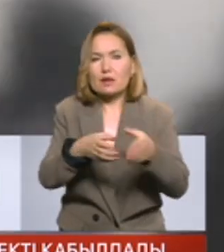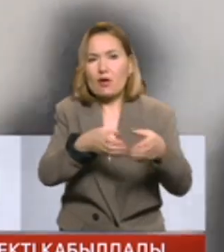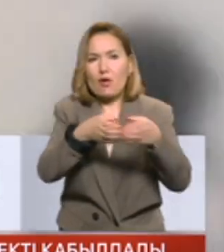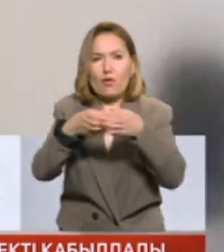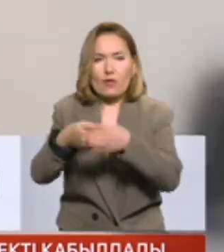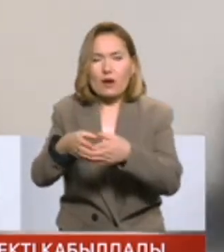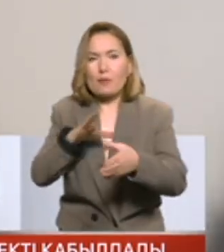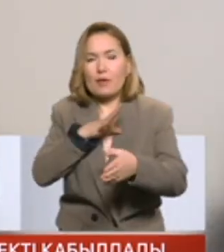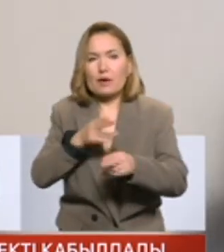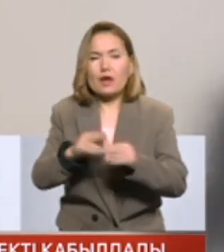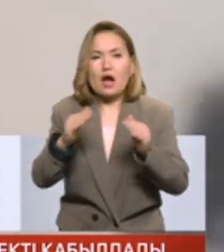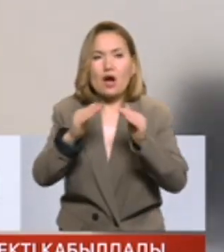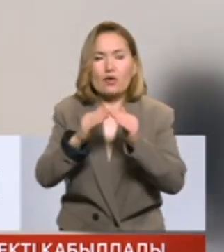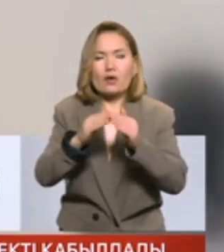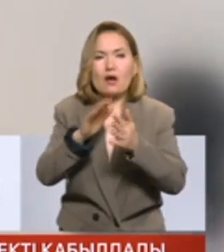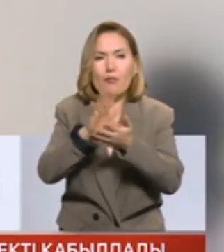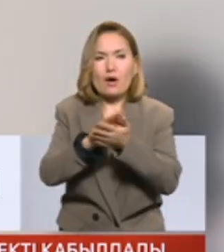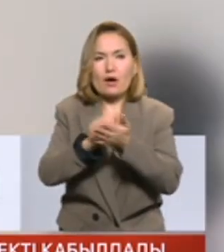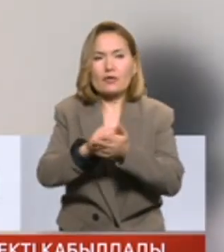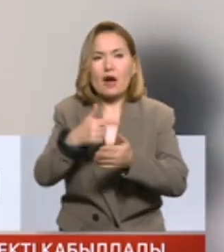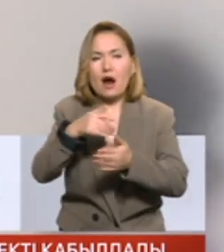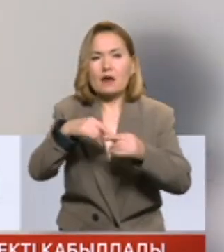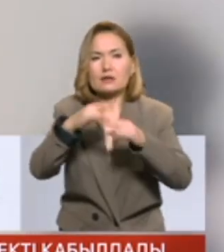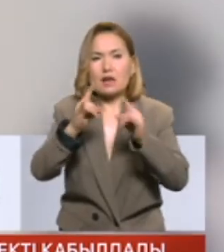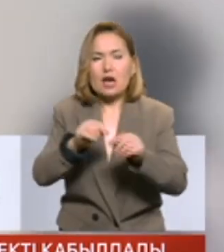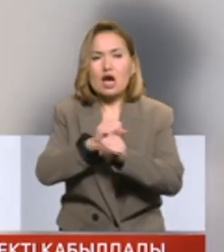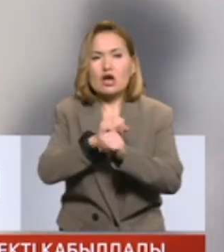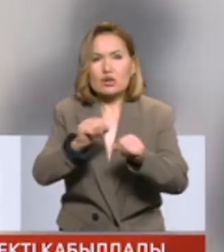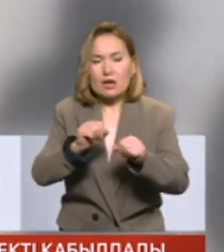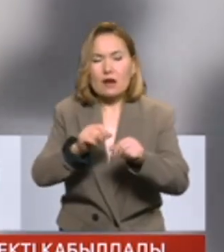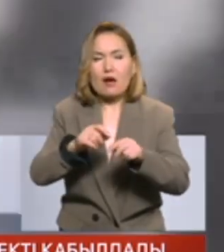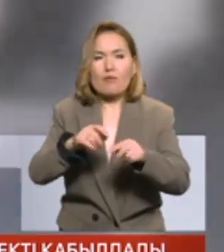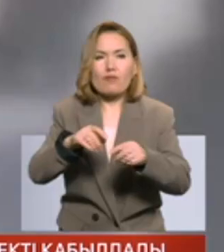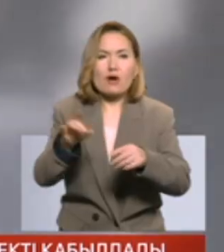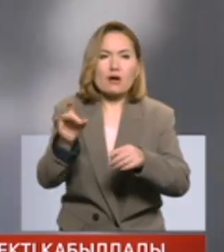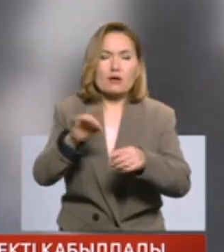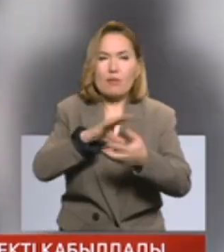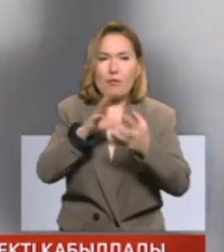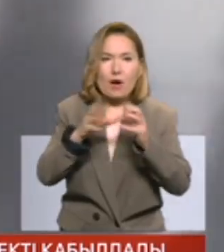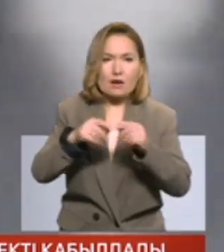айтарлықтай зақым келген. Газ балонының жарылу себебі мен шығын көлемі анықталып жатыр.